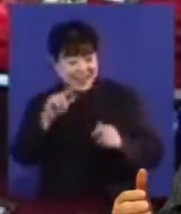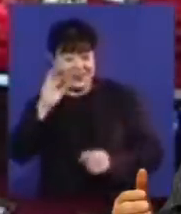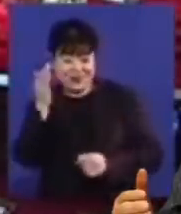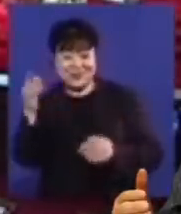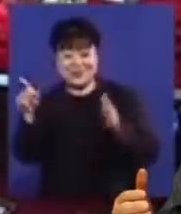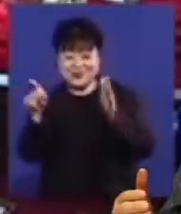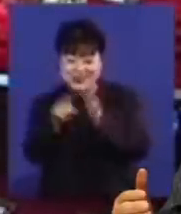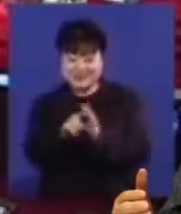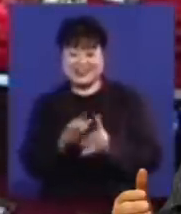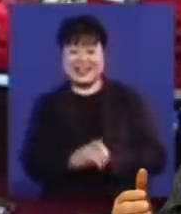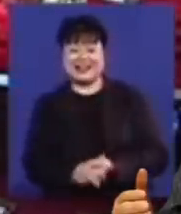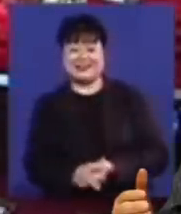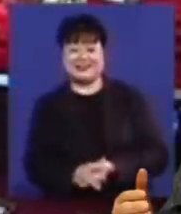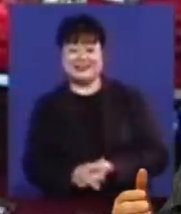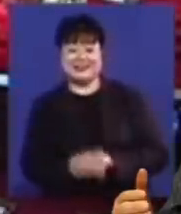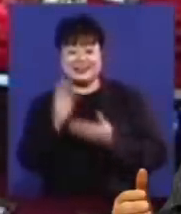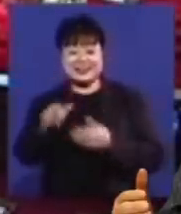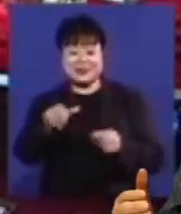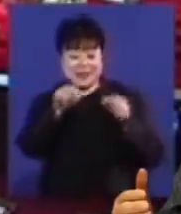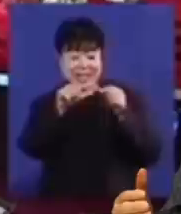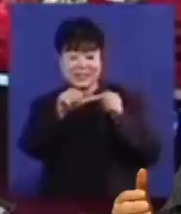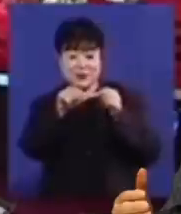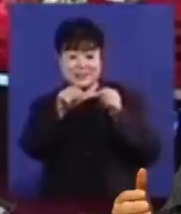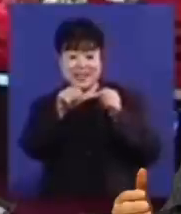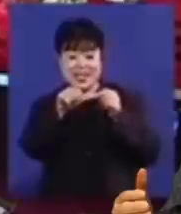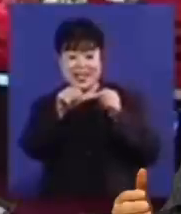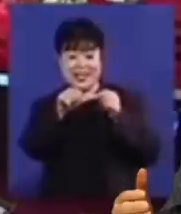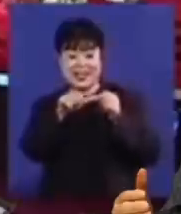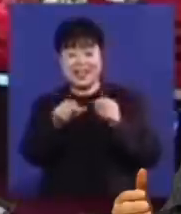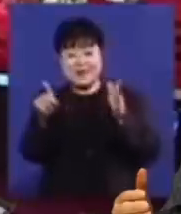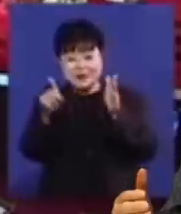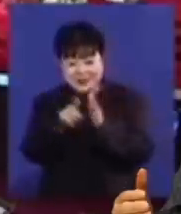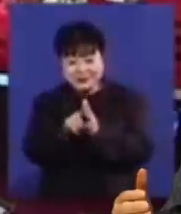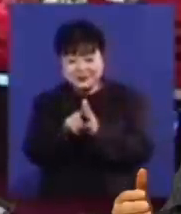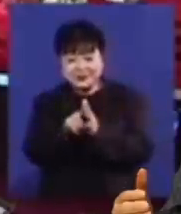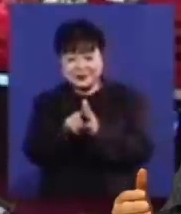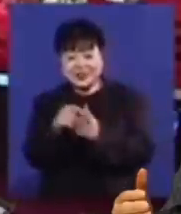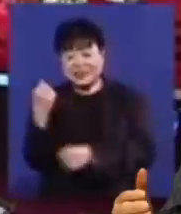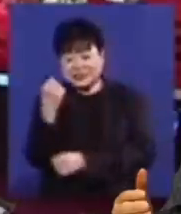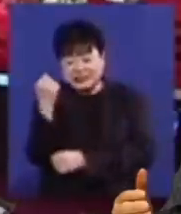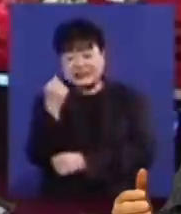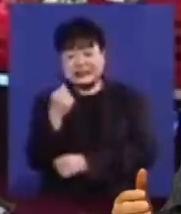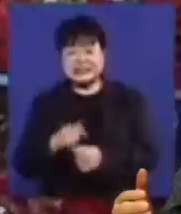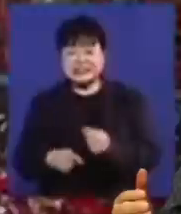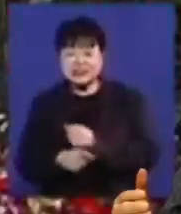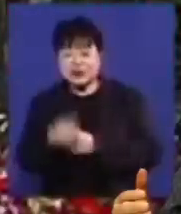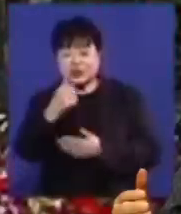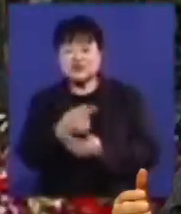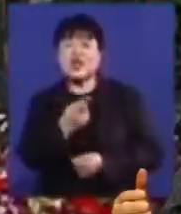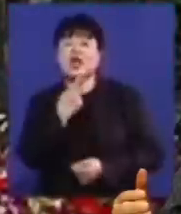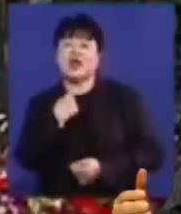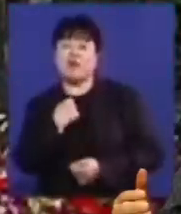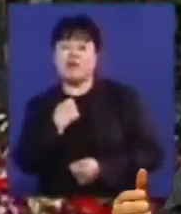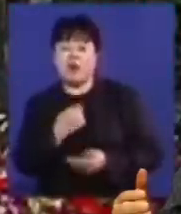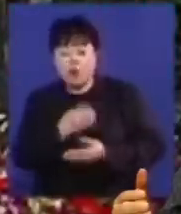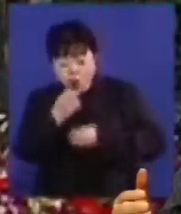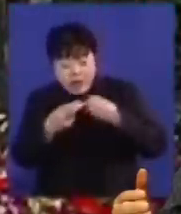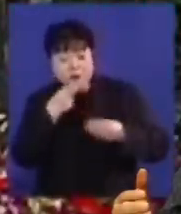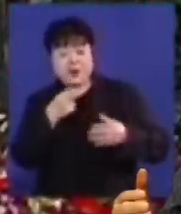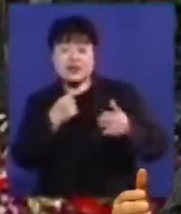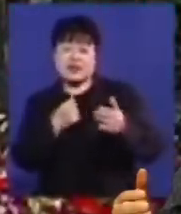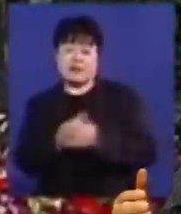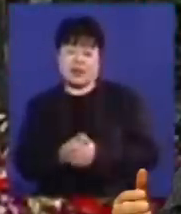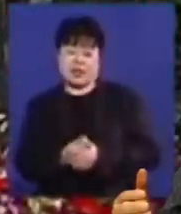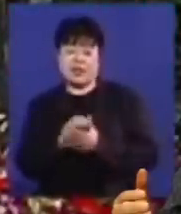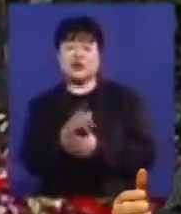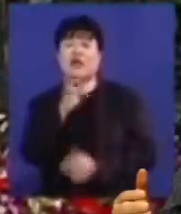것입니다. 그 다음 다섯째로 신앙이 흔들리게 되는 것은 죄를 짓고 회개하지 않으면 기도가